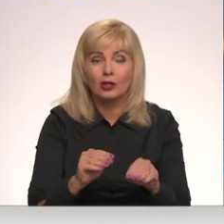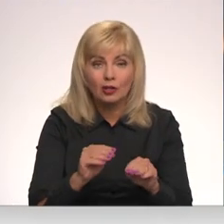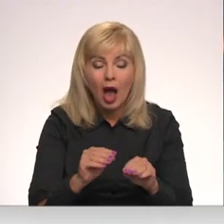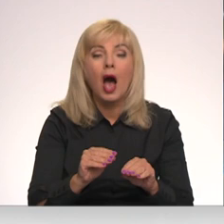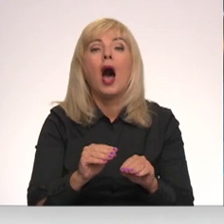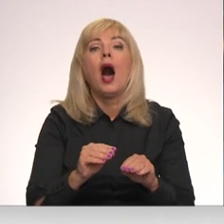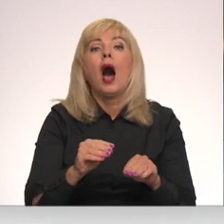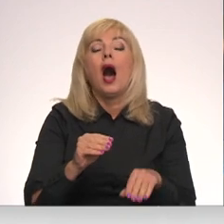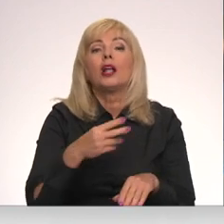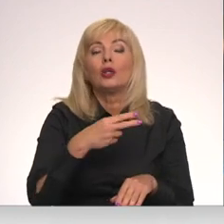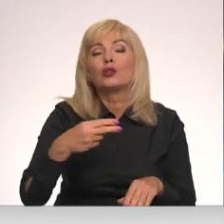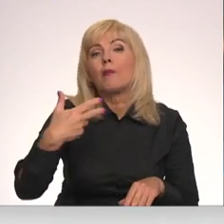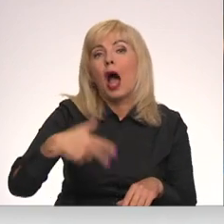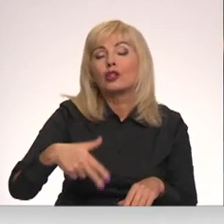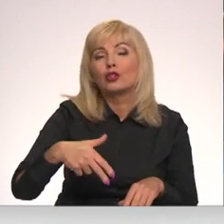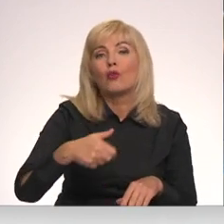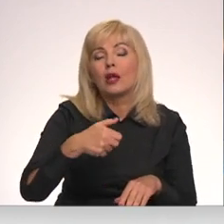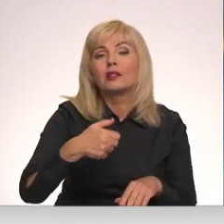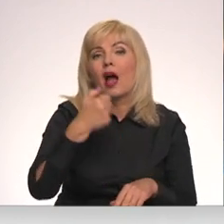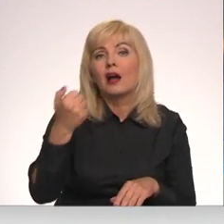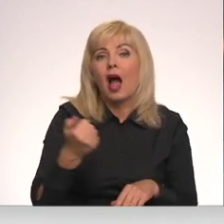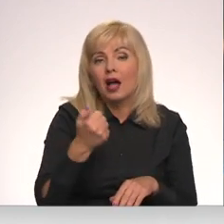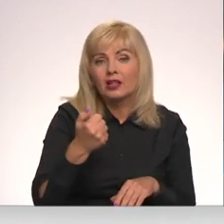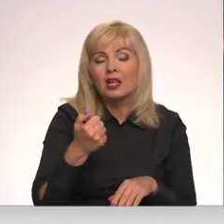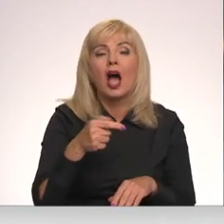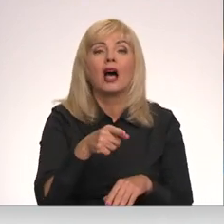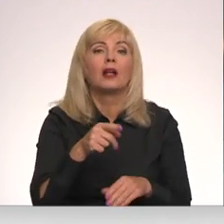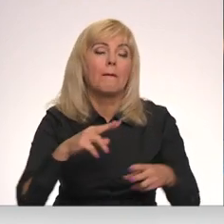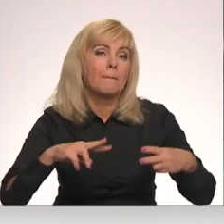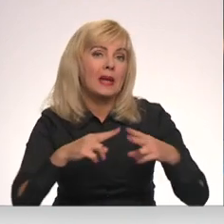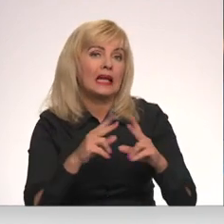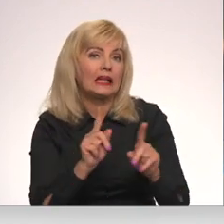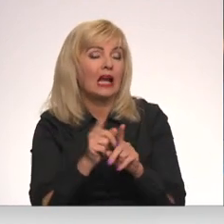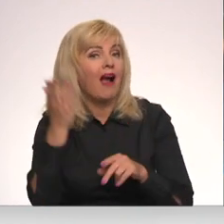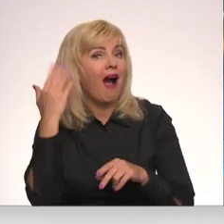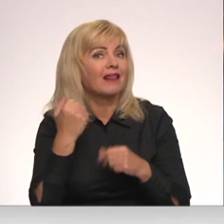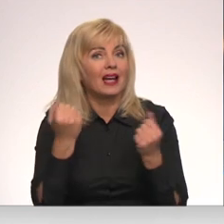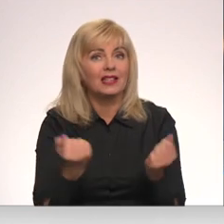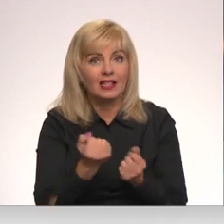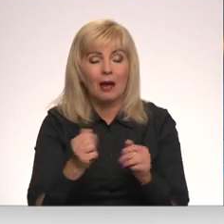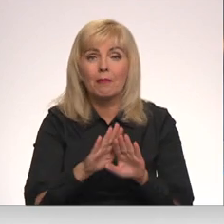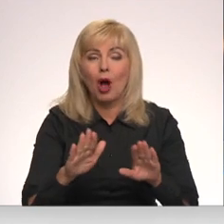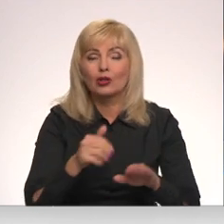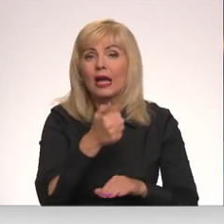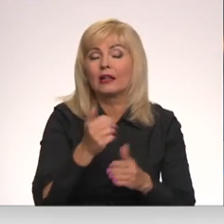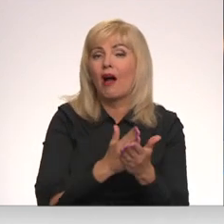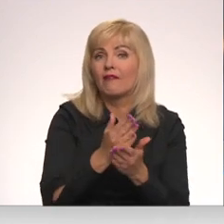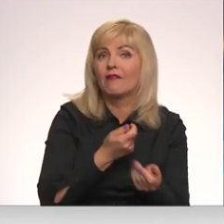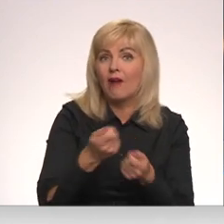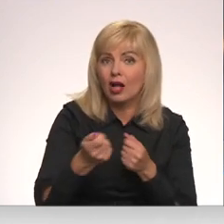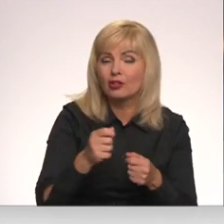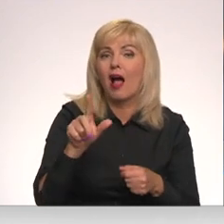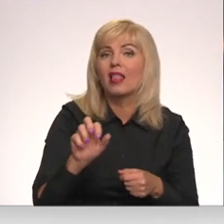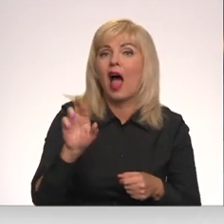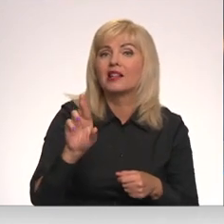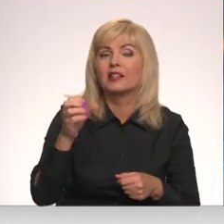dienā, ieskandinot pils muzeja 50. Gadskārtu, pilī tikās kādreizējie darbinieki. Muzeja ilgadējais vadītājs Imants